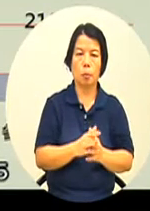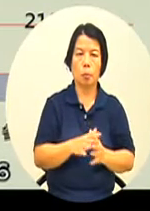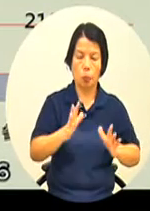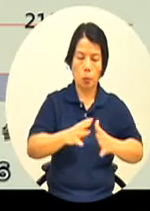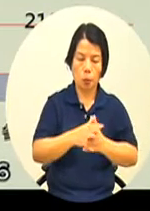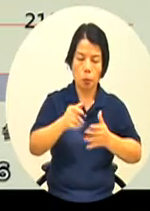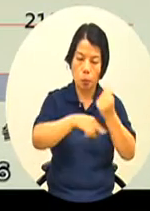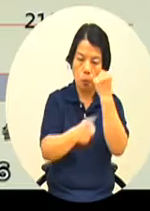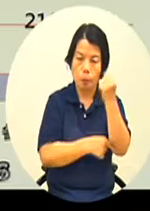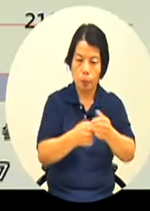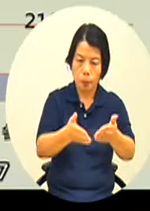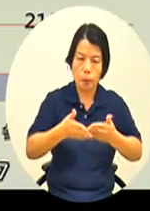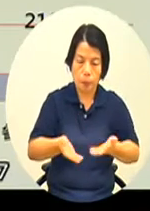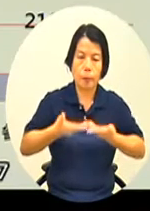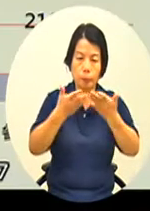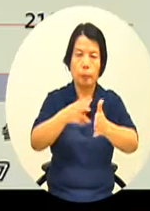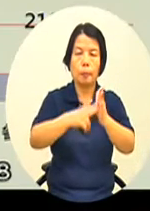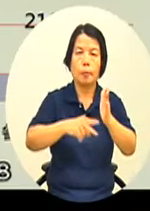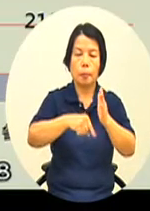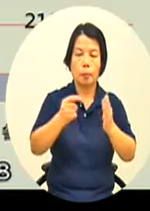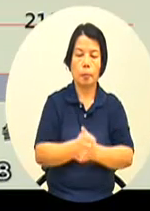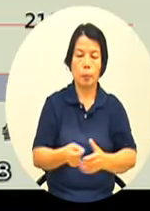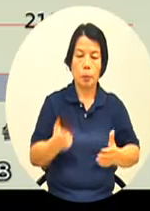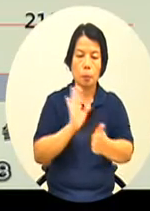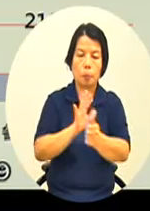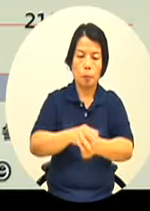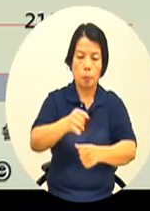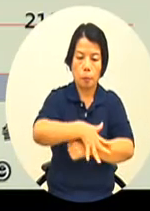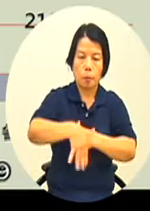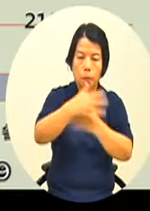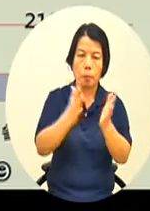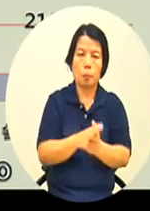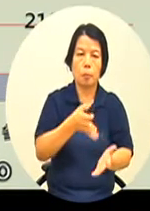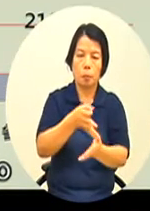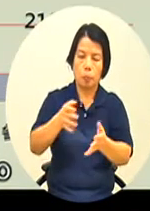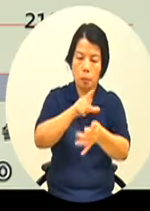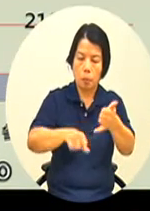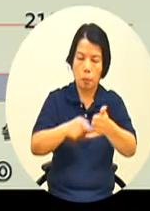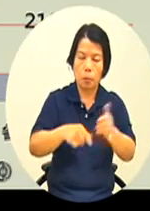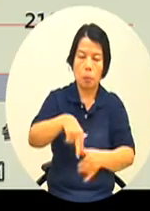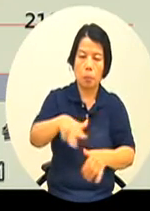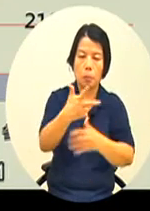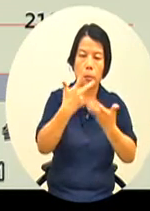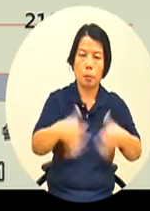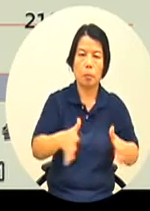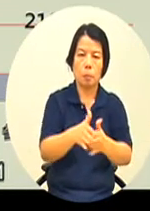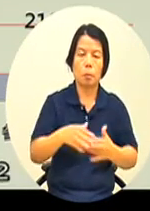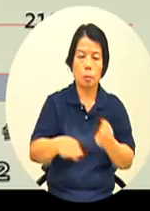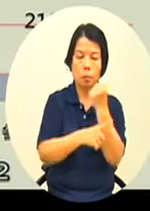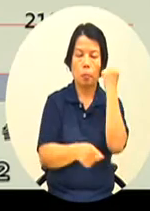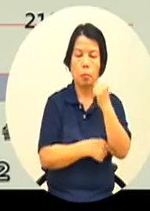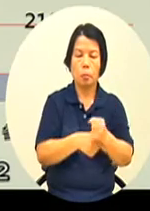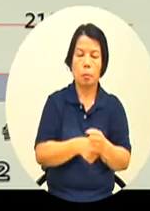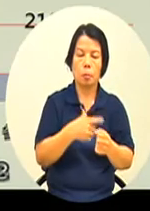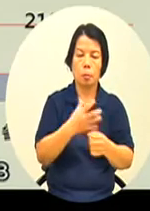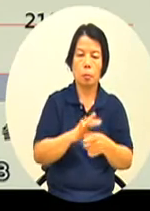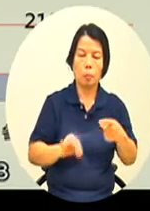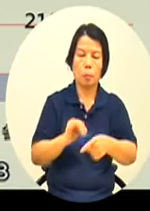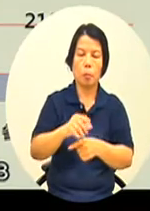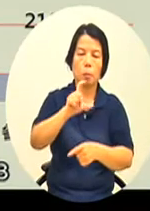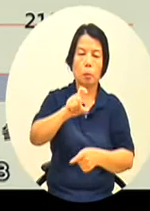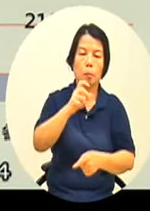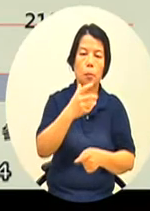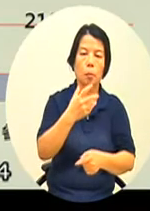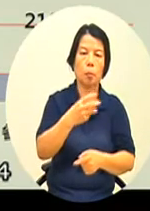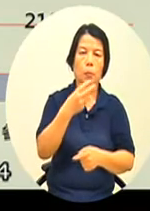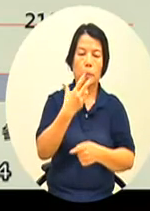面，本局协助各局处会签案总共746件，法规类占653件，参与市府